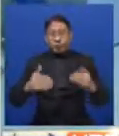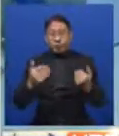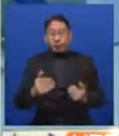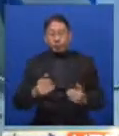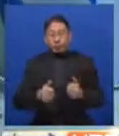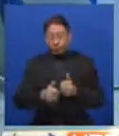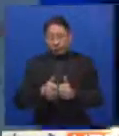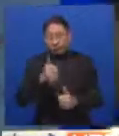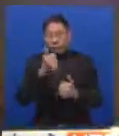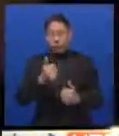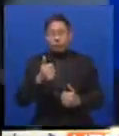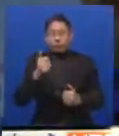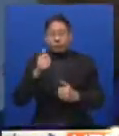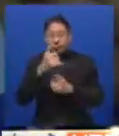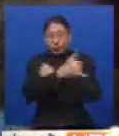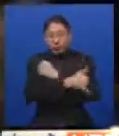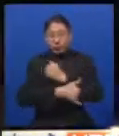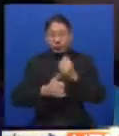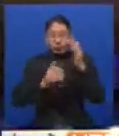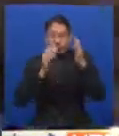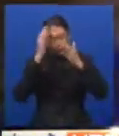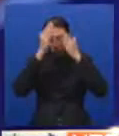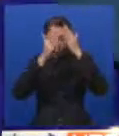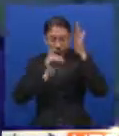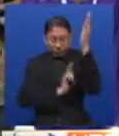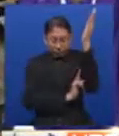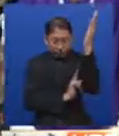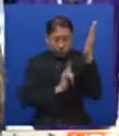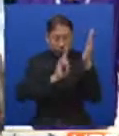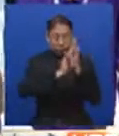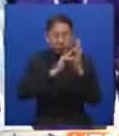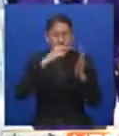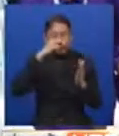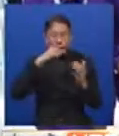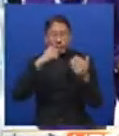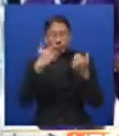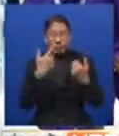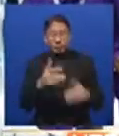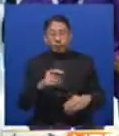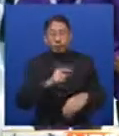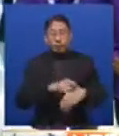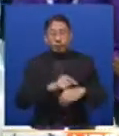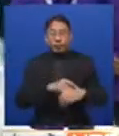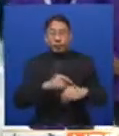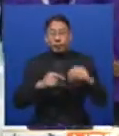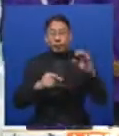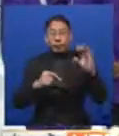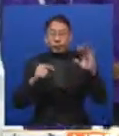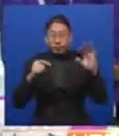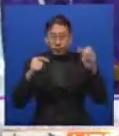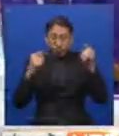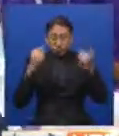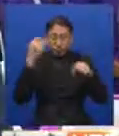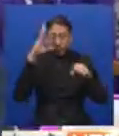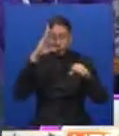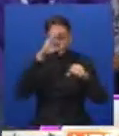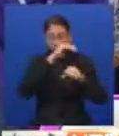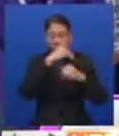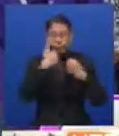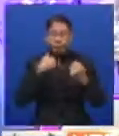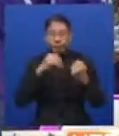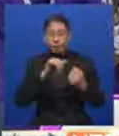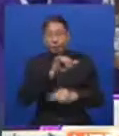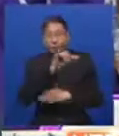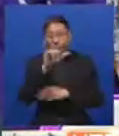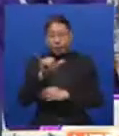นานาชาติที่ประเทศมาเลเซียเดินทางกลับถึงประเทศไทยแล้วเมื่อเวลา 22นาฬิกาเมื่อคืนที่ผ่านมาท่ามกลางญาติและผู้